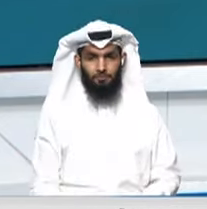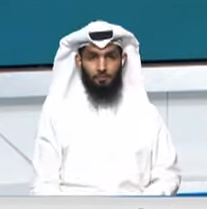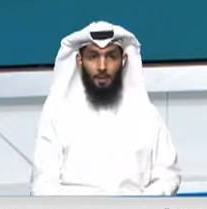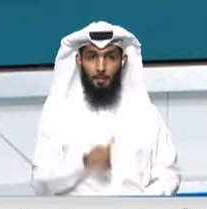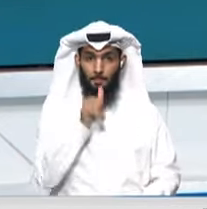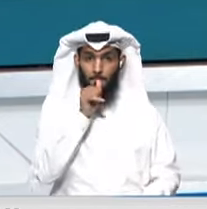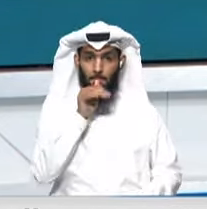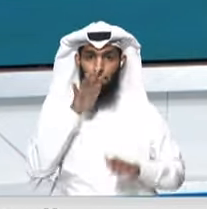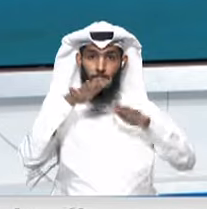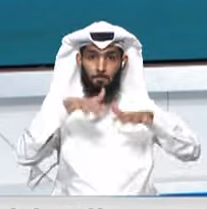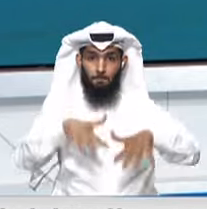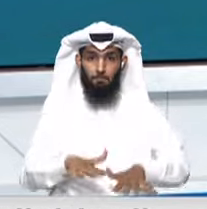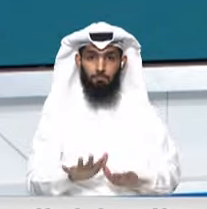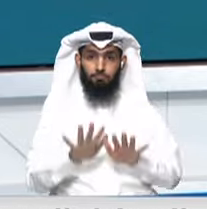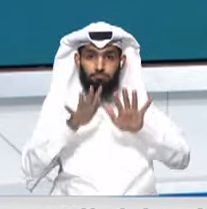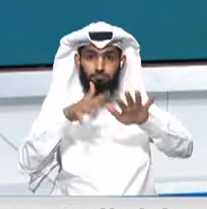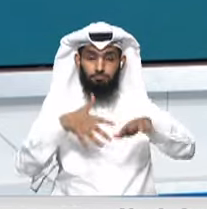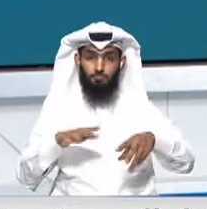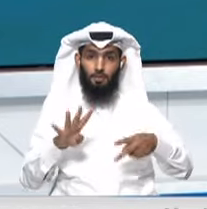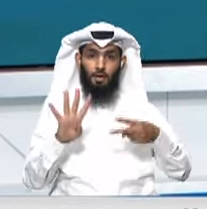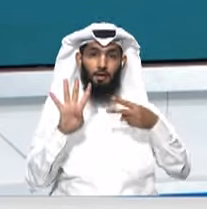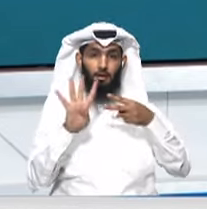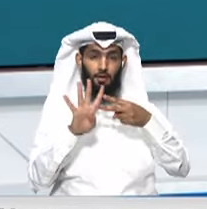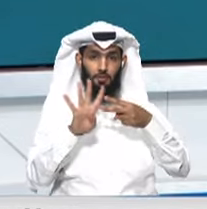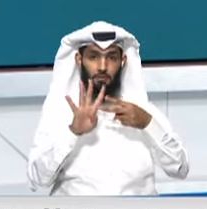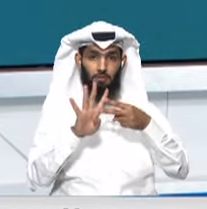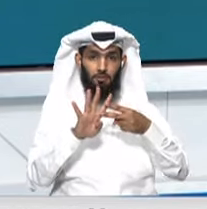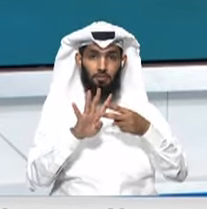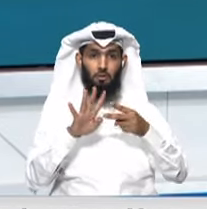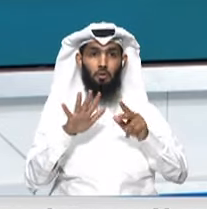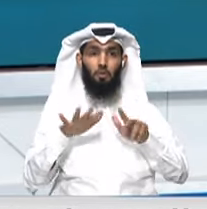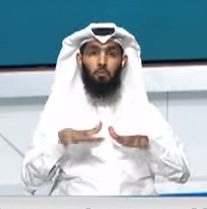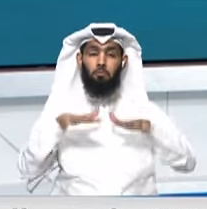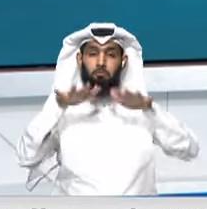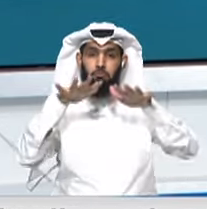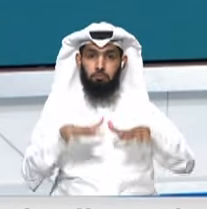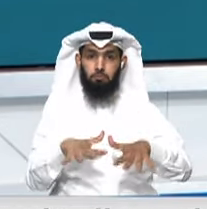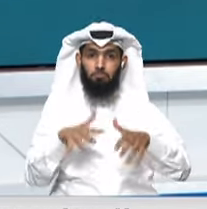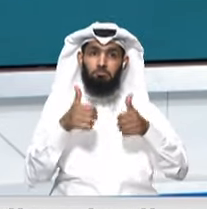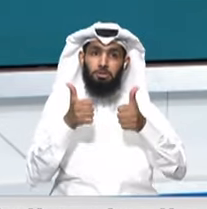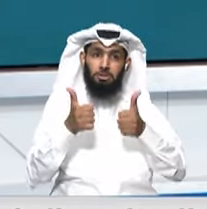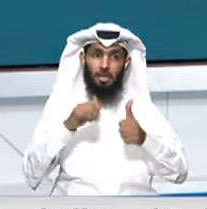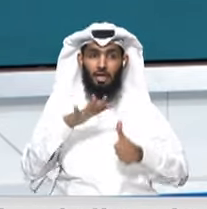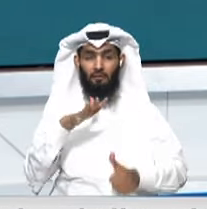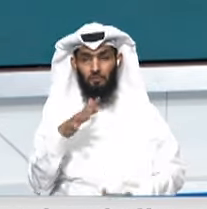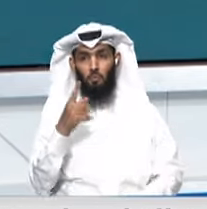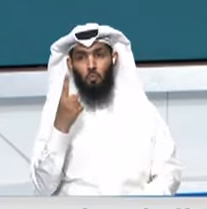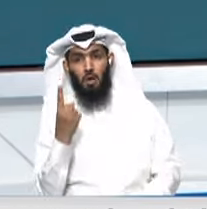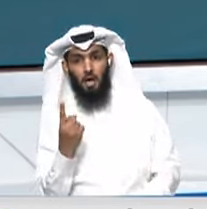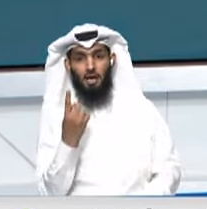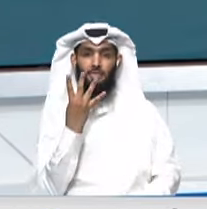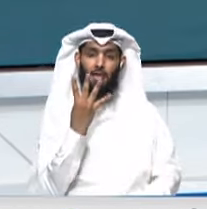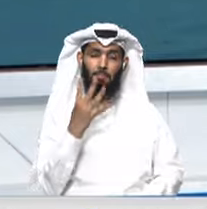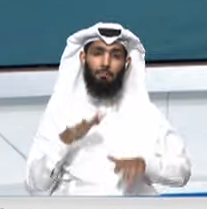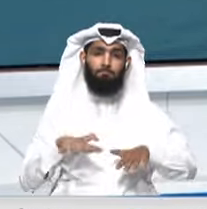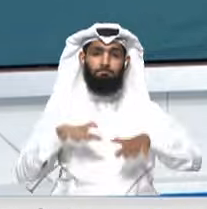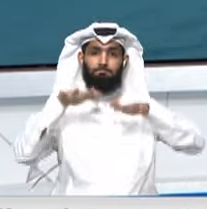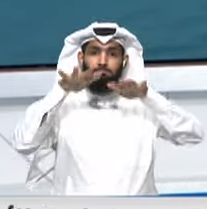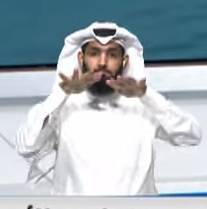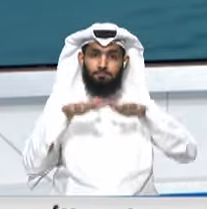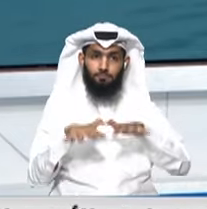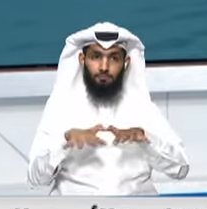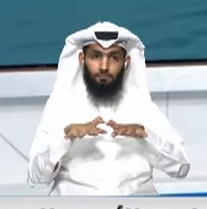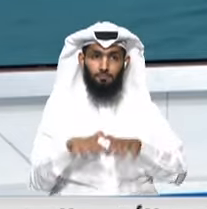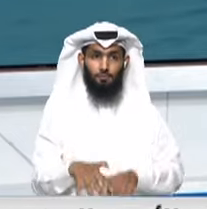البحر إن شاء الله خلال 24 ساعة القادمة خفيف إلى معتدل الموج وارتفاع الموج من 1 إلى 4 أقدام.